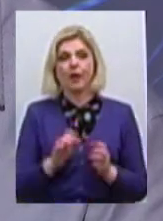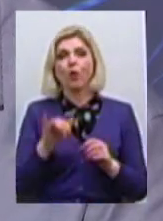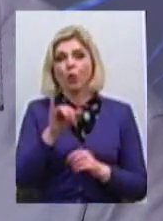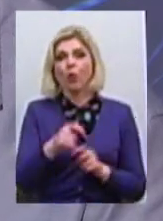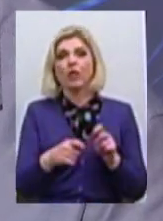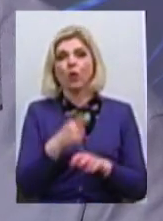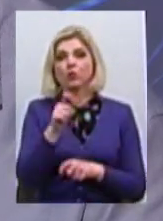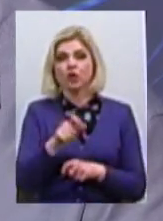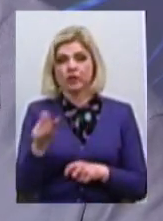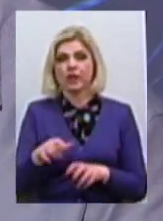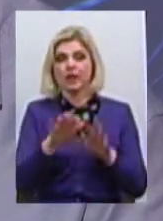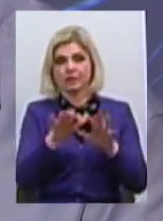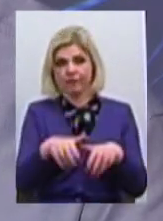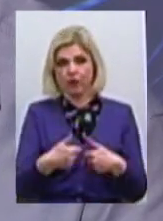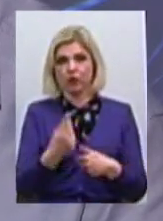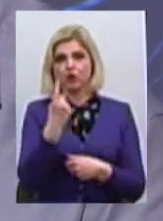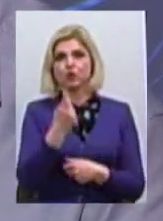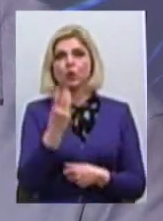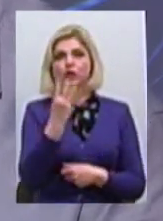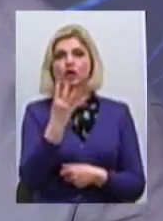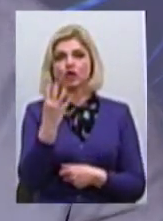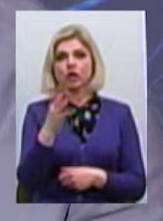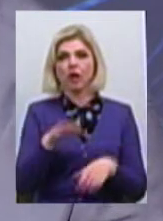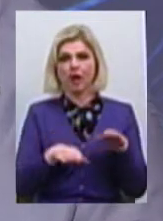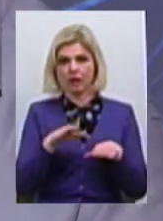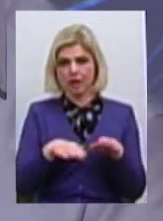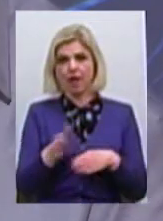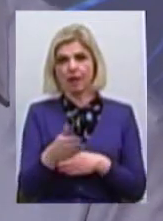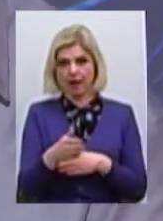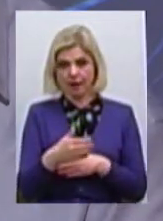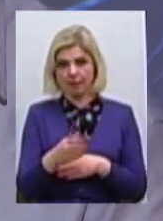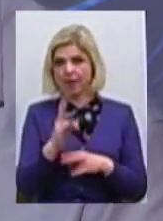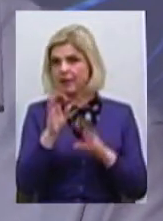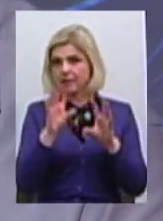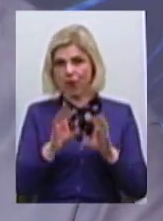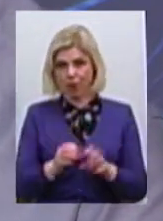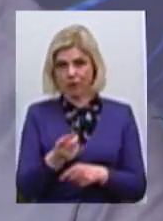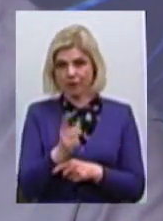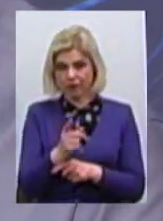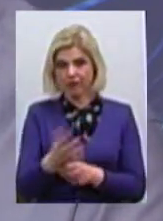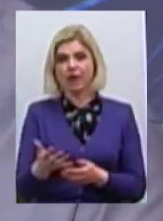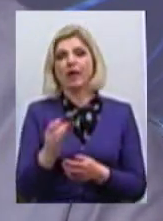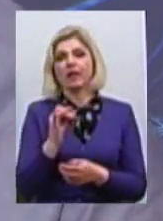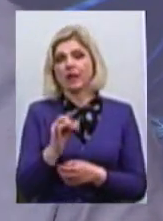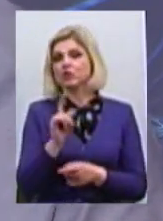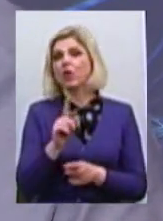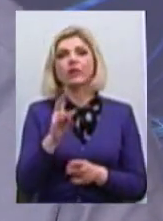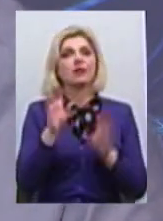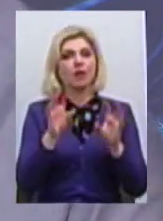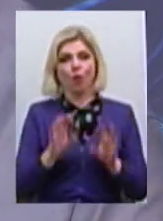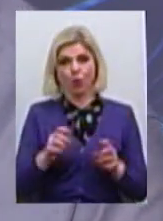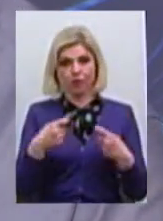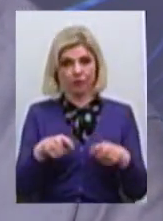правопорушників вилучено 134 кілограма водних біоресурсів, незаконно добутих або ті, що незаконно